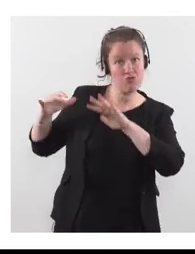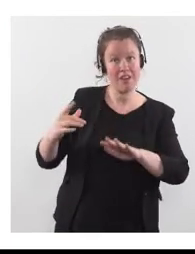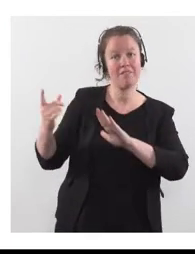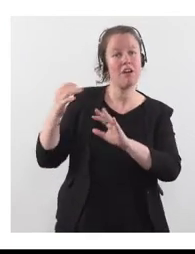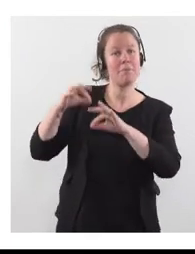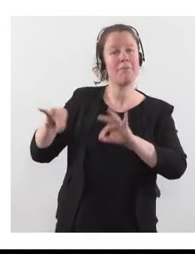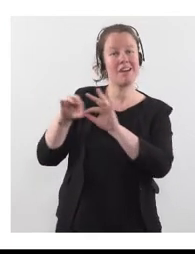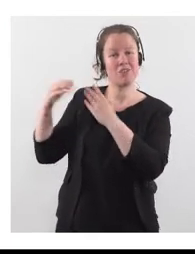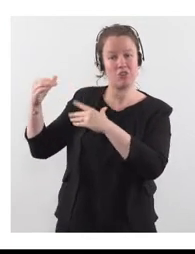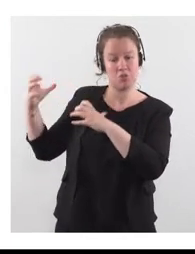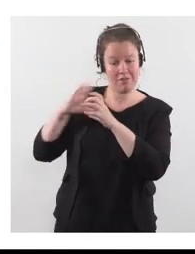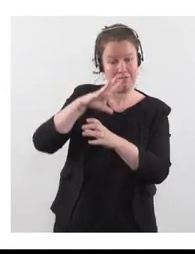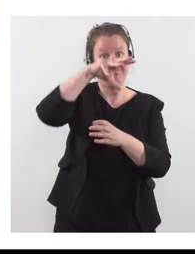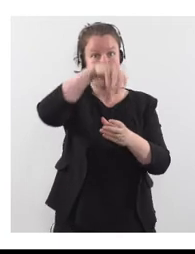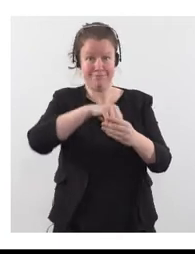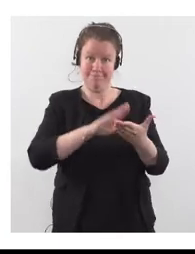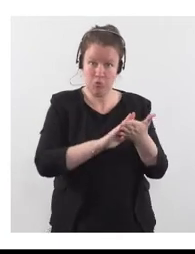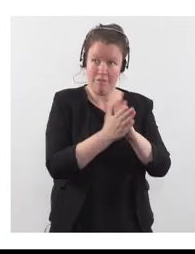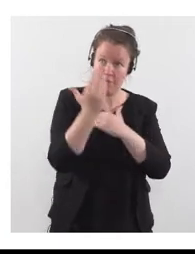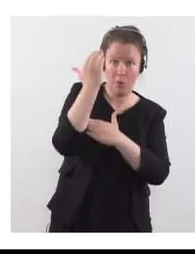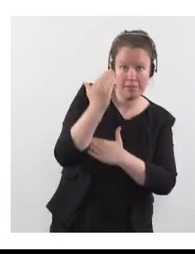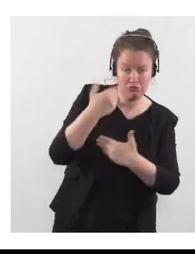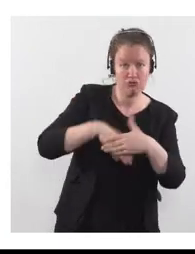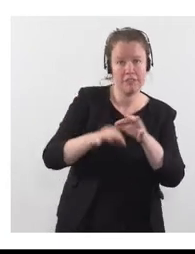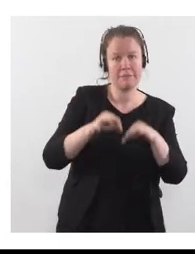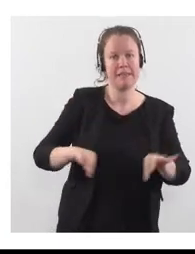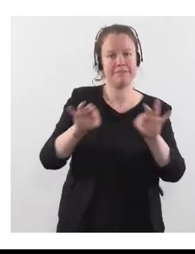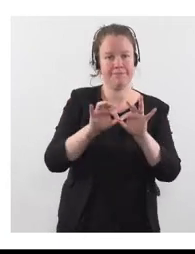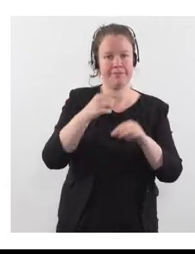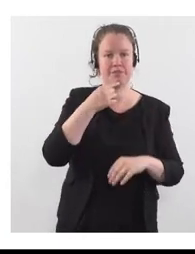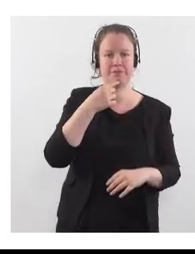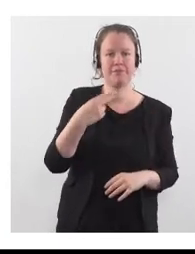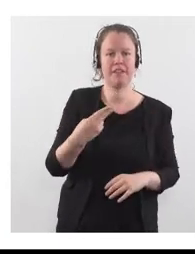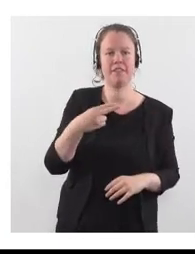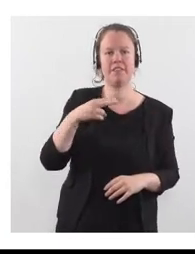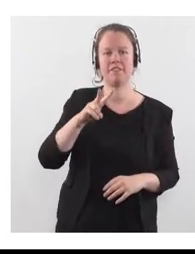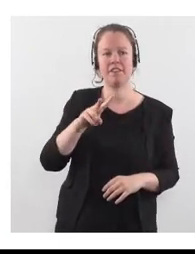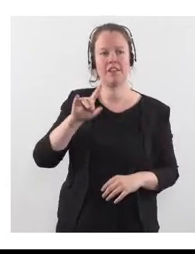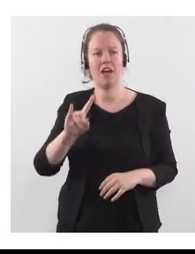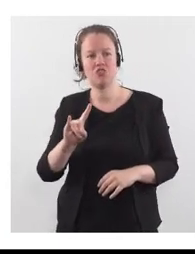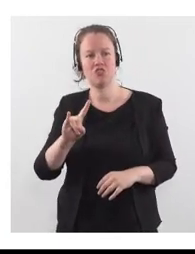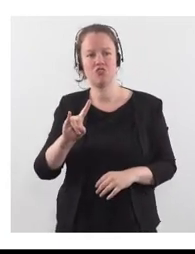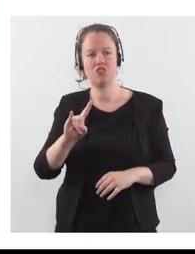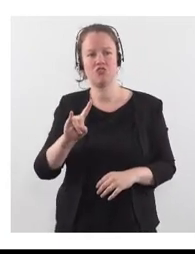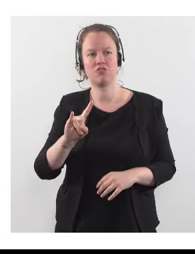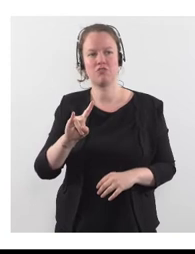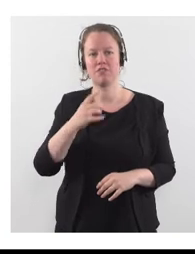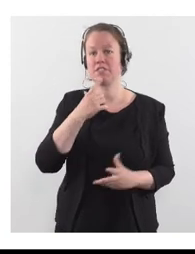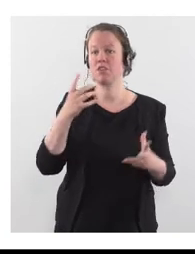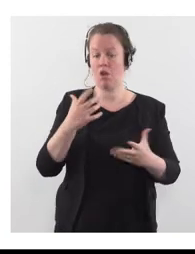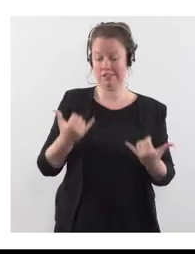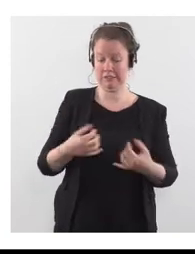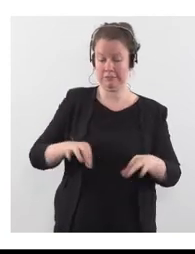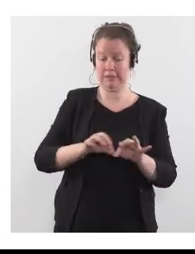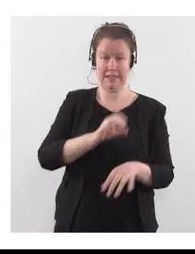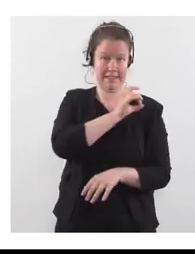2017. Donc, le NVH, c'était une... l'interdiction de travailler en Irlande,